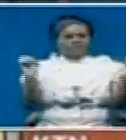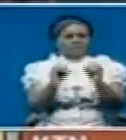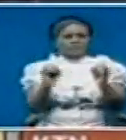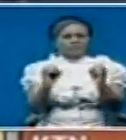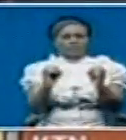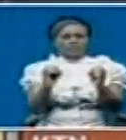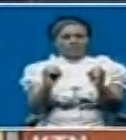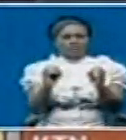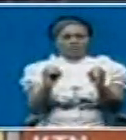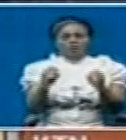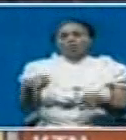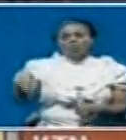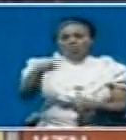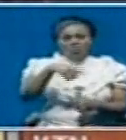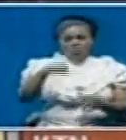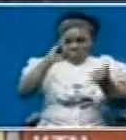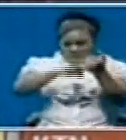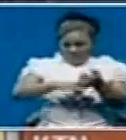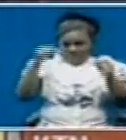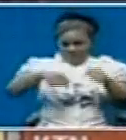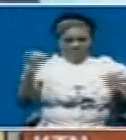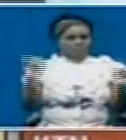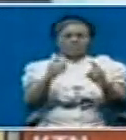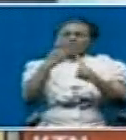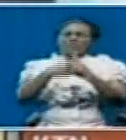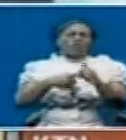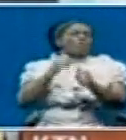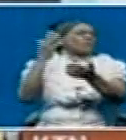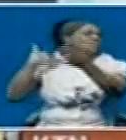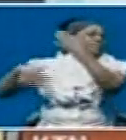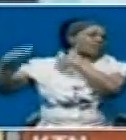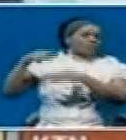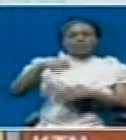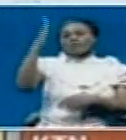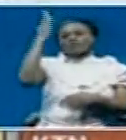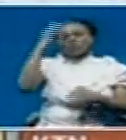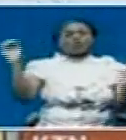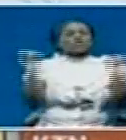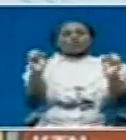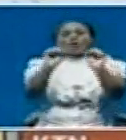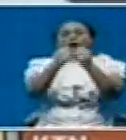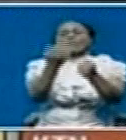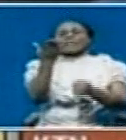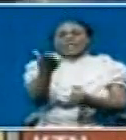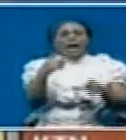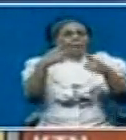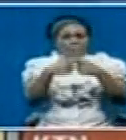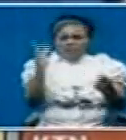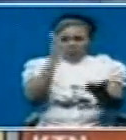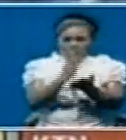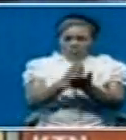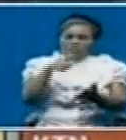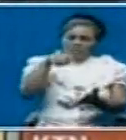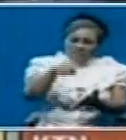tangu class 1. Hatujotoana saa hizi, tumetoka mbali. Ni wengi hawakujua kamwe ni yepi yanayojiri ugani, lakini bila shaka wao